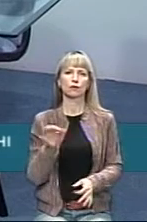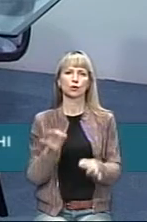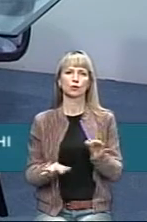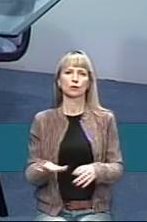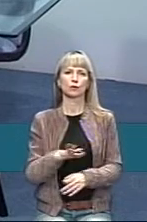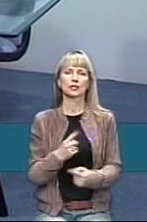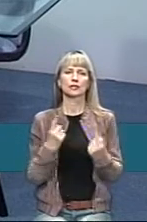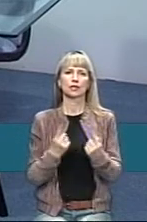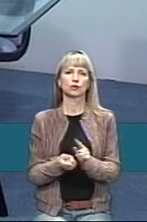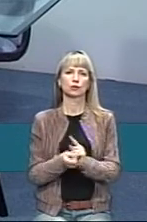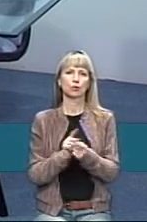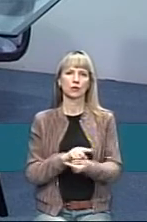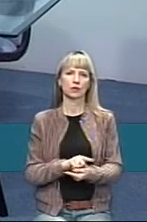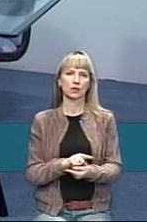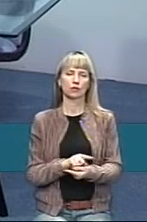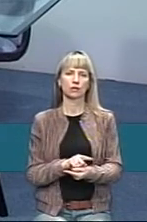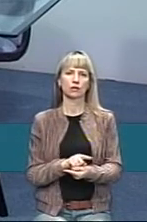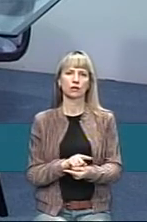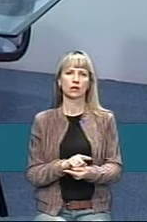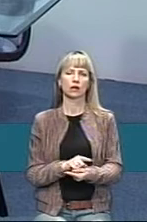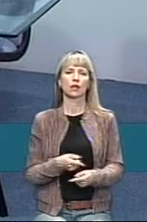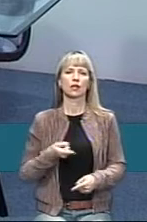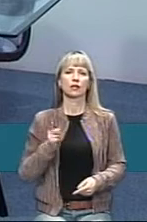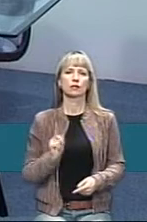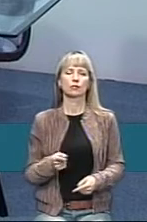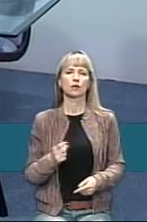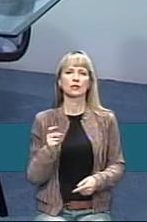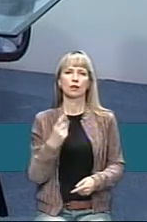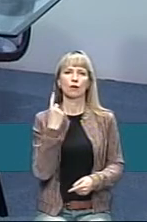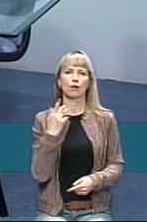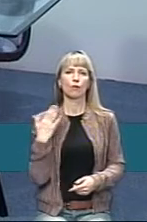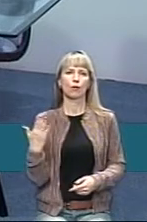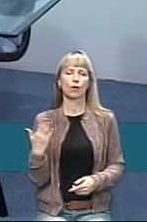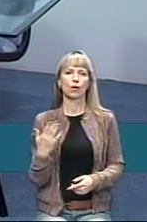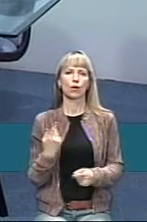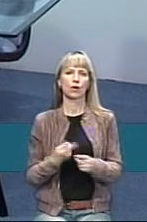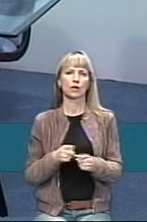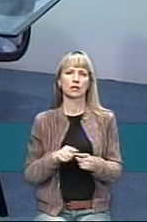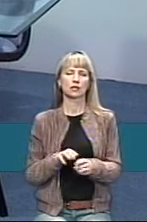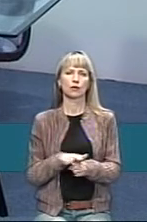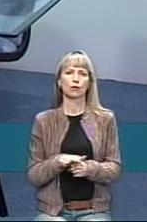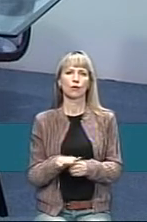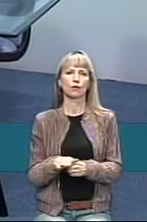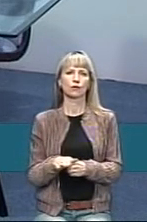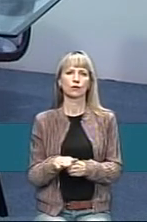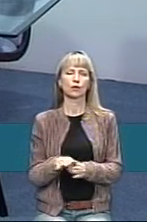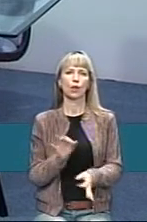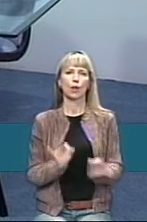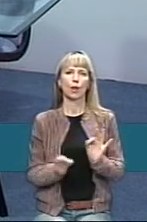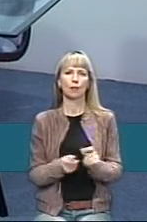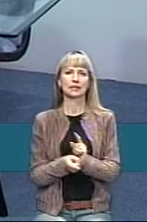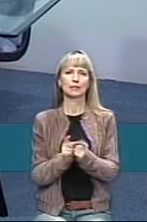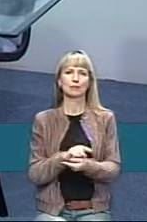суспільство значно змінилося. Ну, насправді, з одного боку, це, ну, абсолютно нормальна